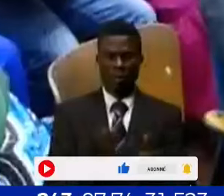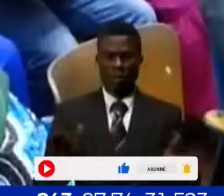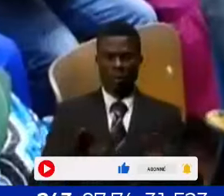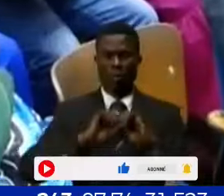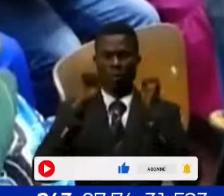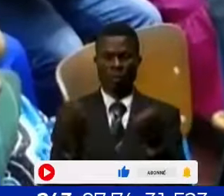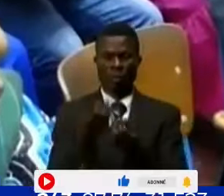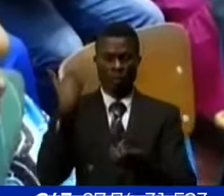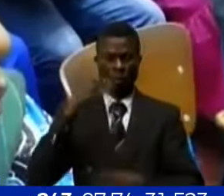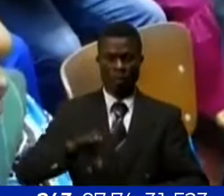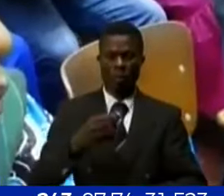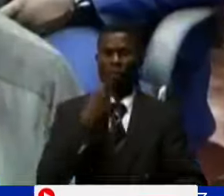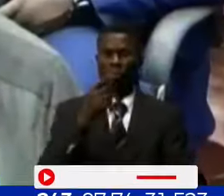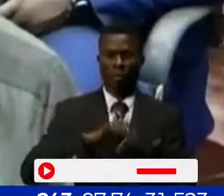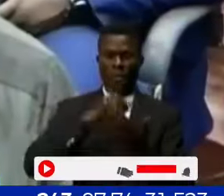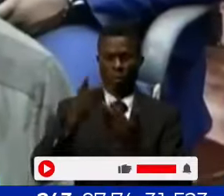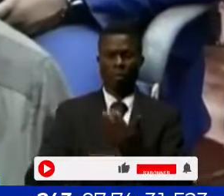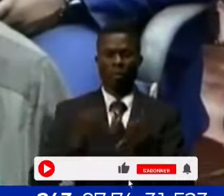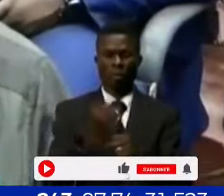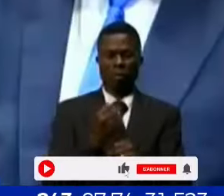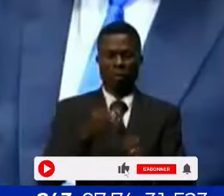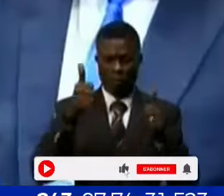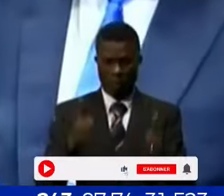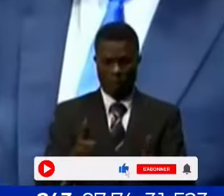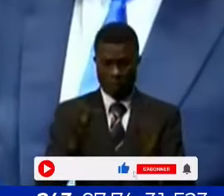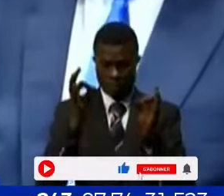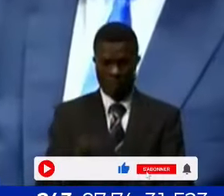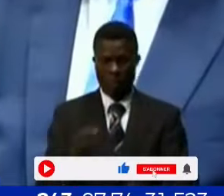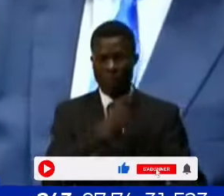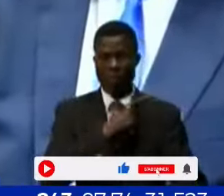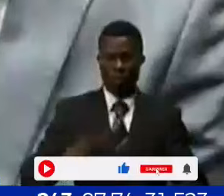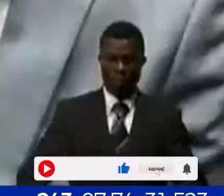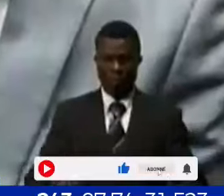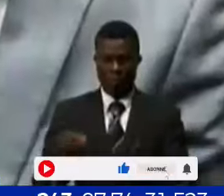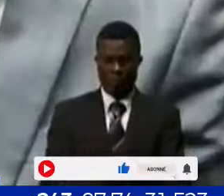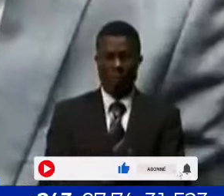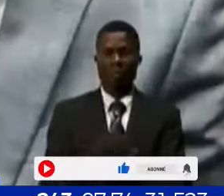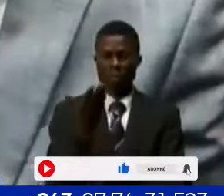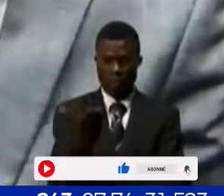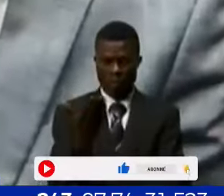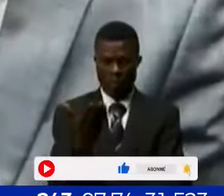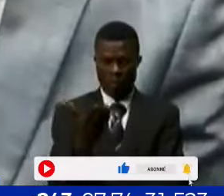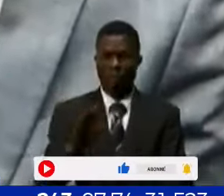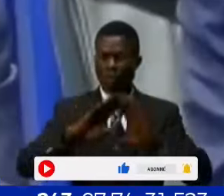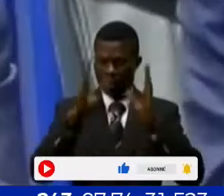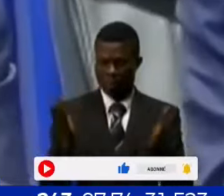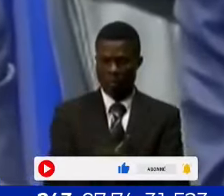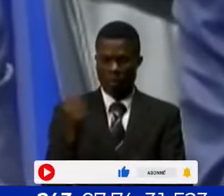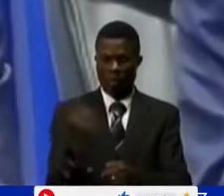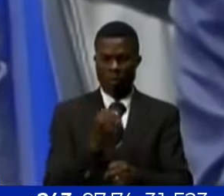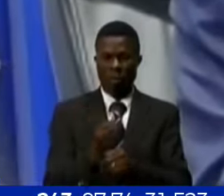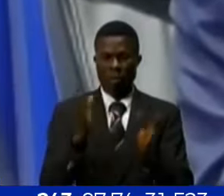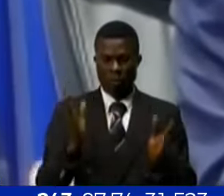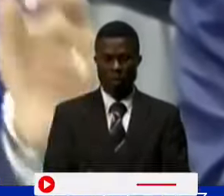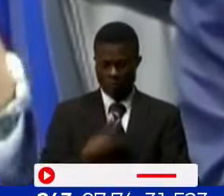des eaux, a adressé un bilan positif, mais au-delà, David Chilumba Mutombo a exhorté l'ensemble du personnel